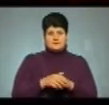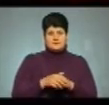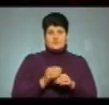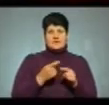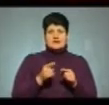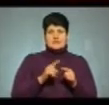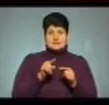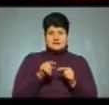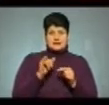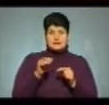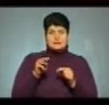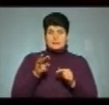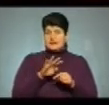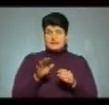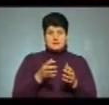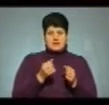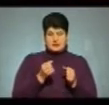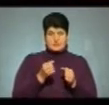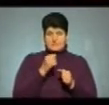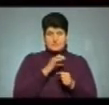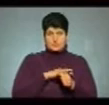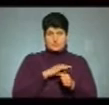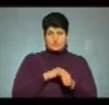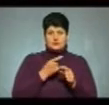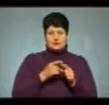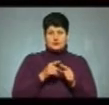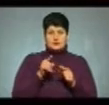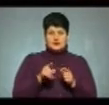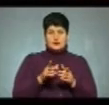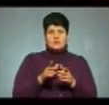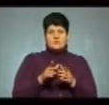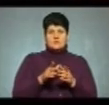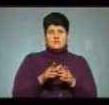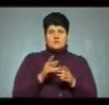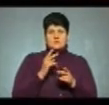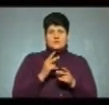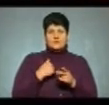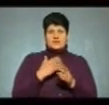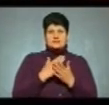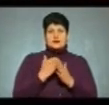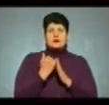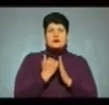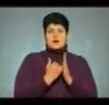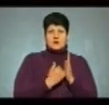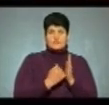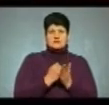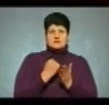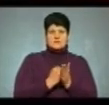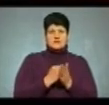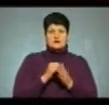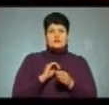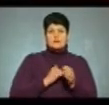Дане ІТП, воно не прийнято в експлуатацію, в даний час йдуть пусконалагоджувальні роботи. У нас є графік, затверджений з фірмою